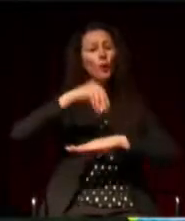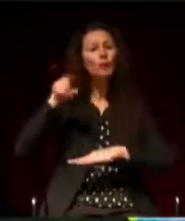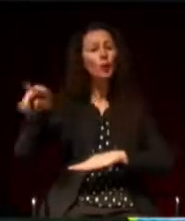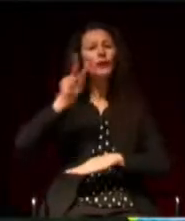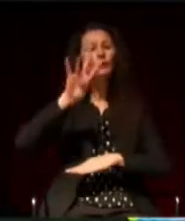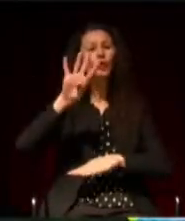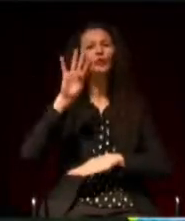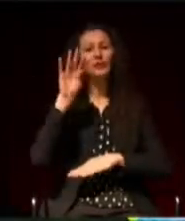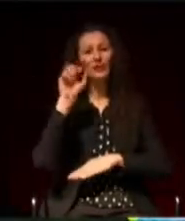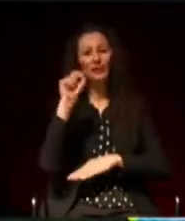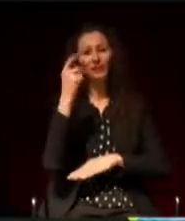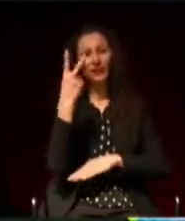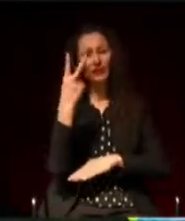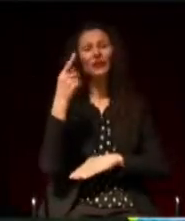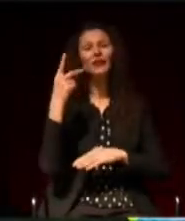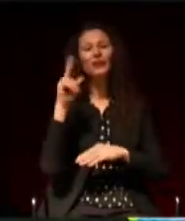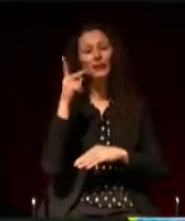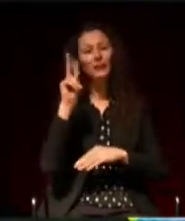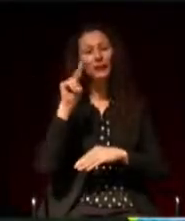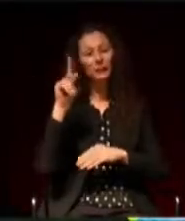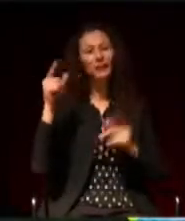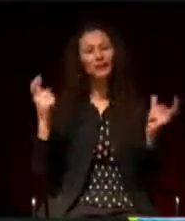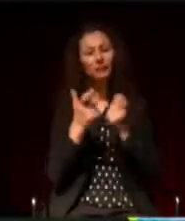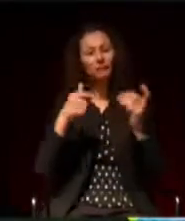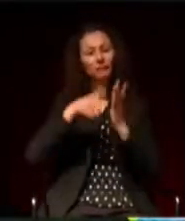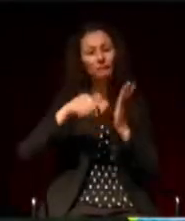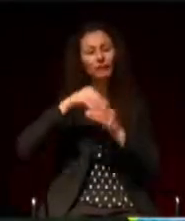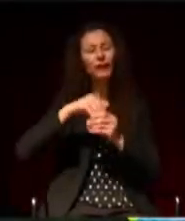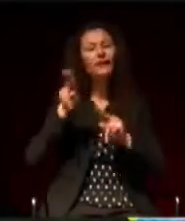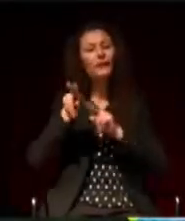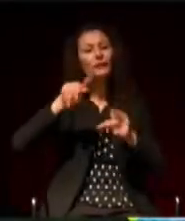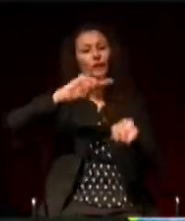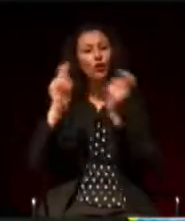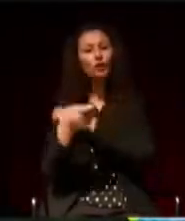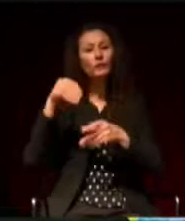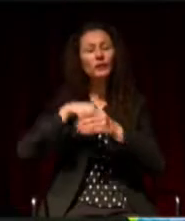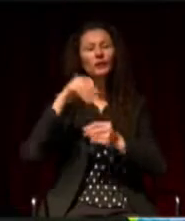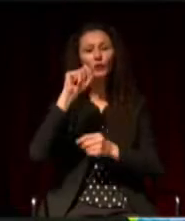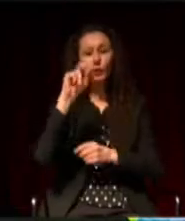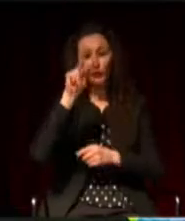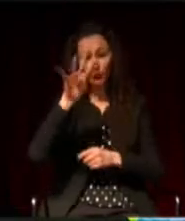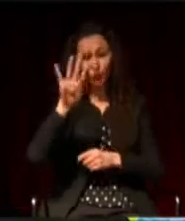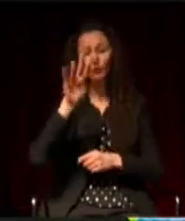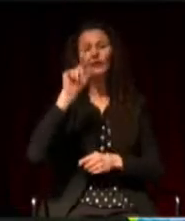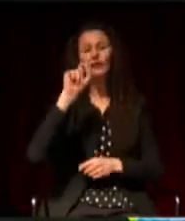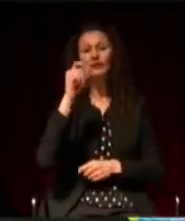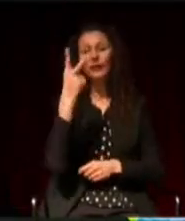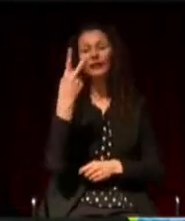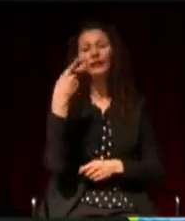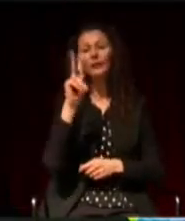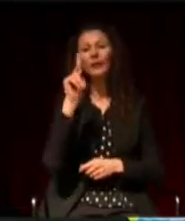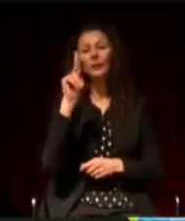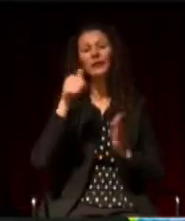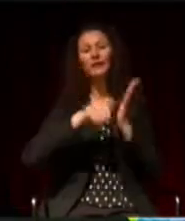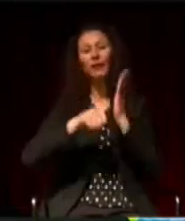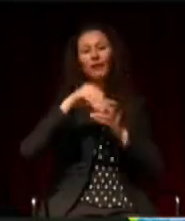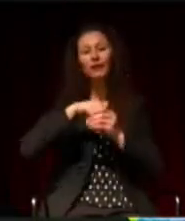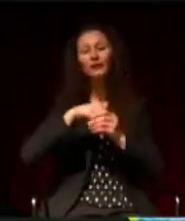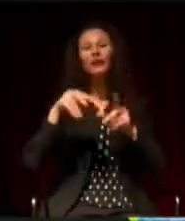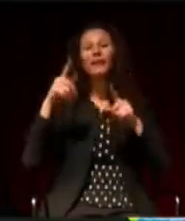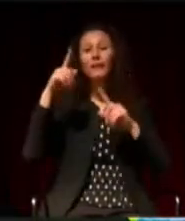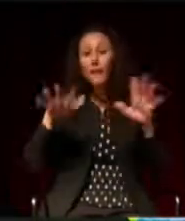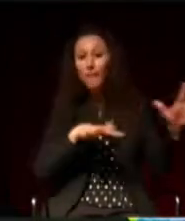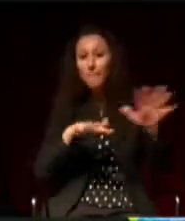Komisyonumuzun 24.02.2021 tarihli toplantısında, Kentsel Dönüşüm Komisyonumuzun 24.02.2021 tarihli toplantısında, Deprem ve